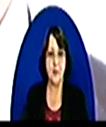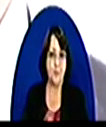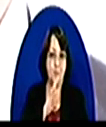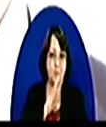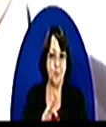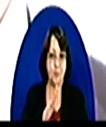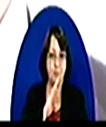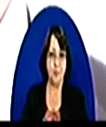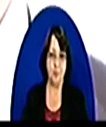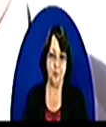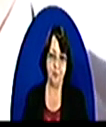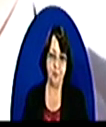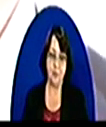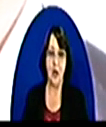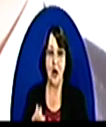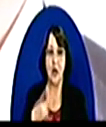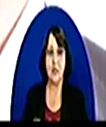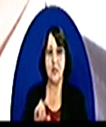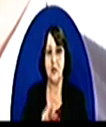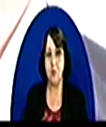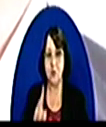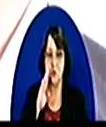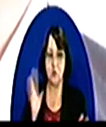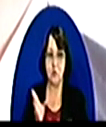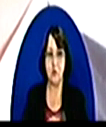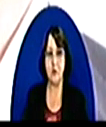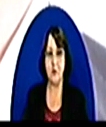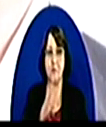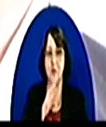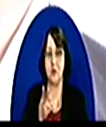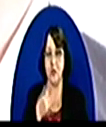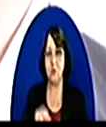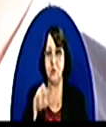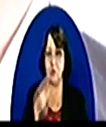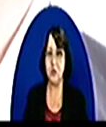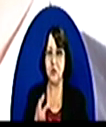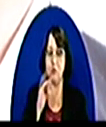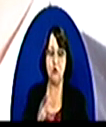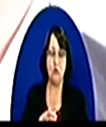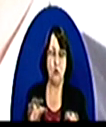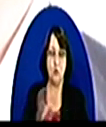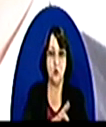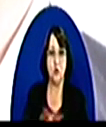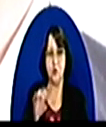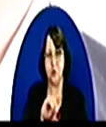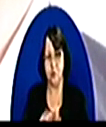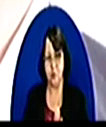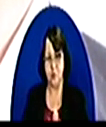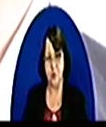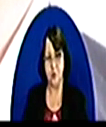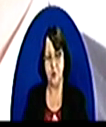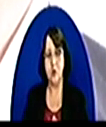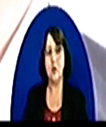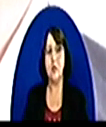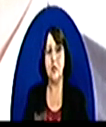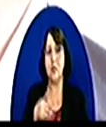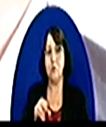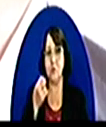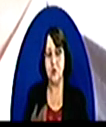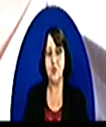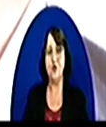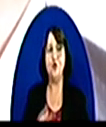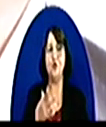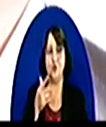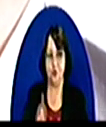байгаа Ардын намаас хэрэгжүүлэхээр төлөвлөж байгаа энэ дэд бүтцийн салбарын томоохон төсөл хөтөлбөрүүд, дэд бүтцийн шинжилэл,